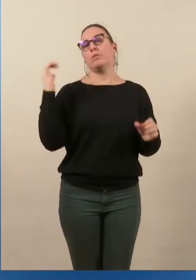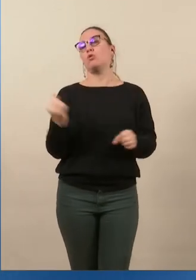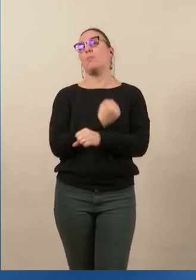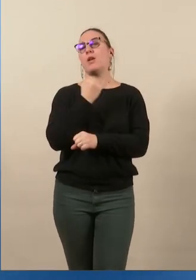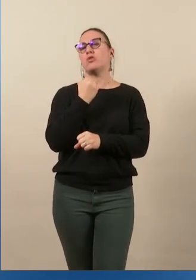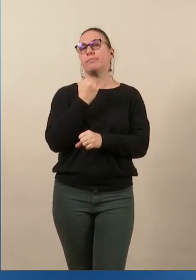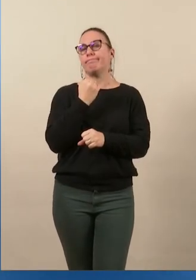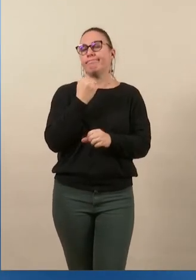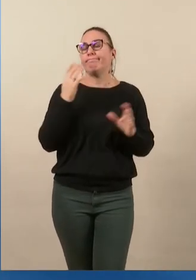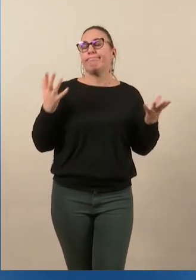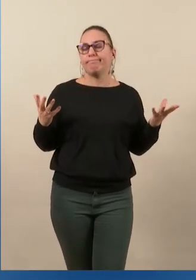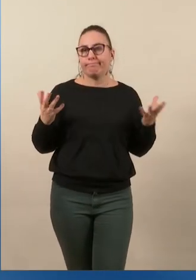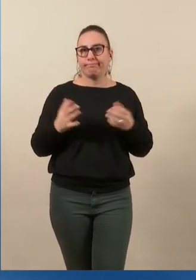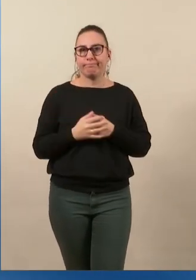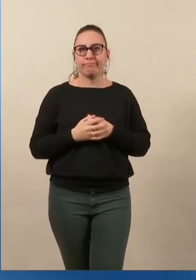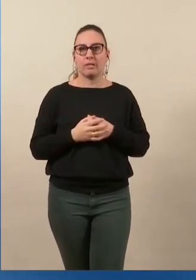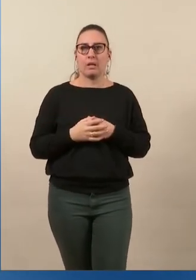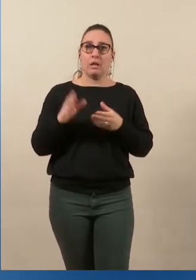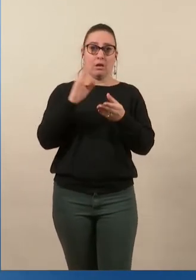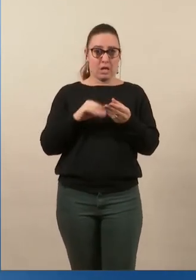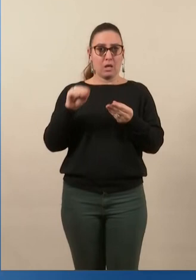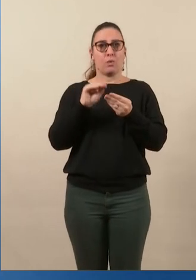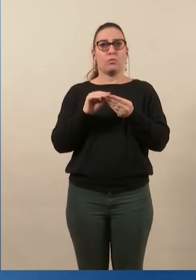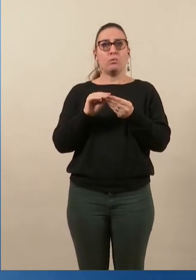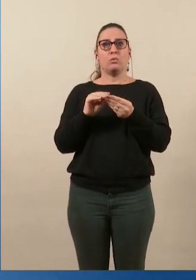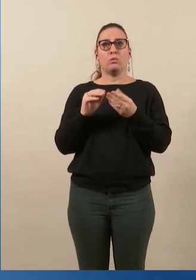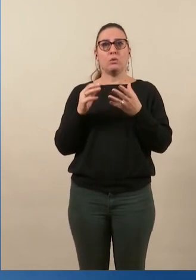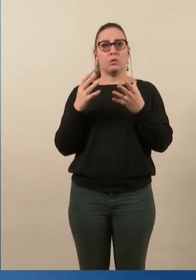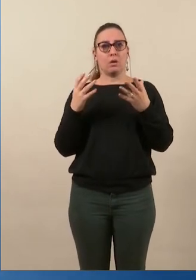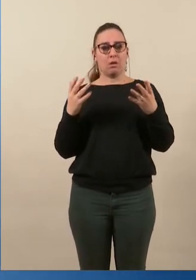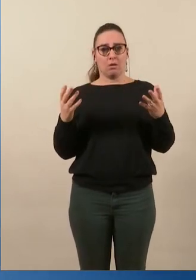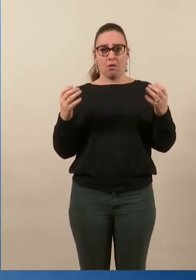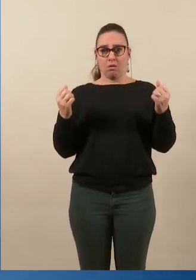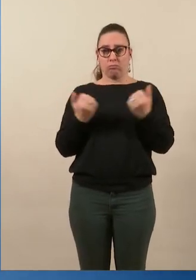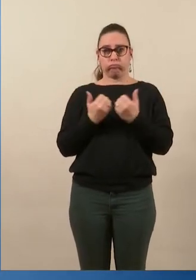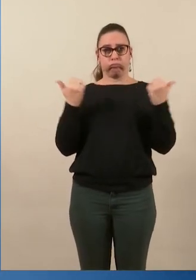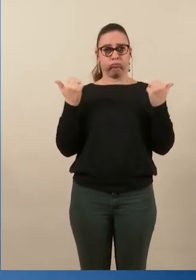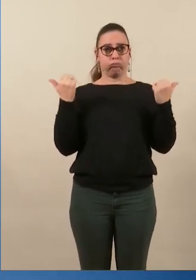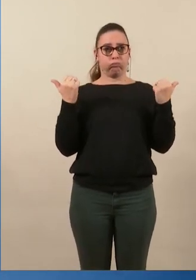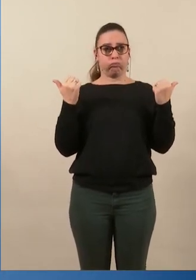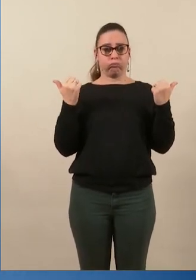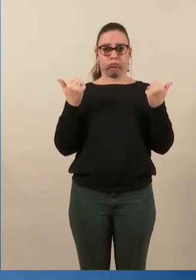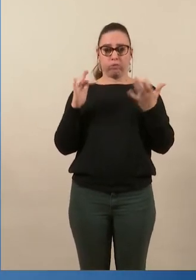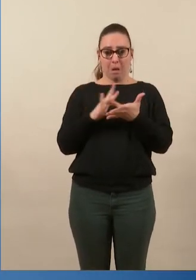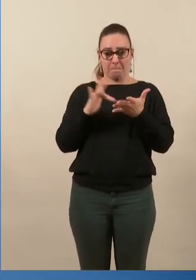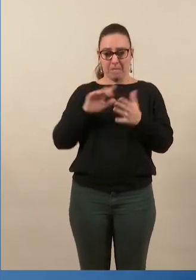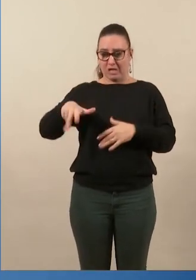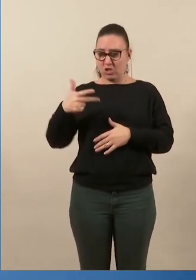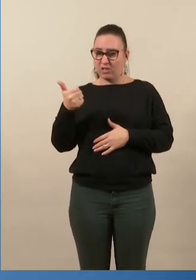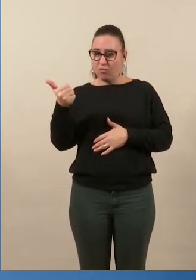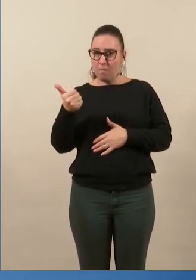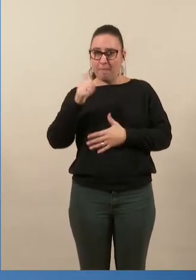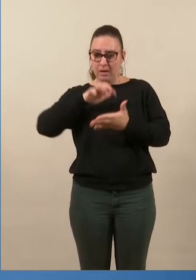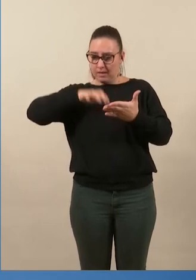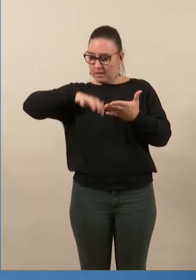dommage d'autant que ça vient en contradiction à ce que vous dites en page 13 qui